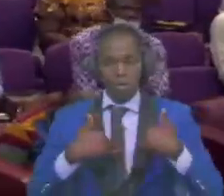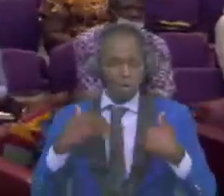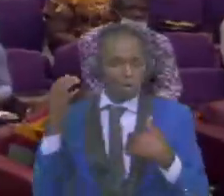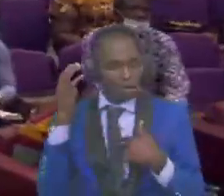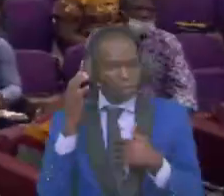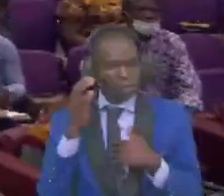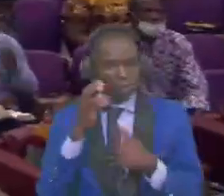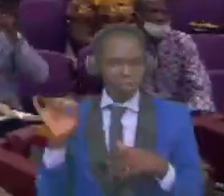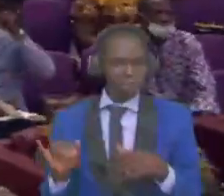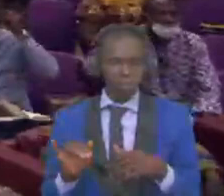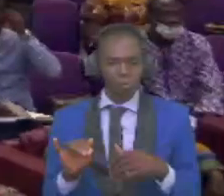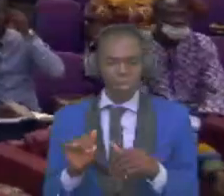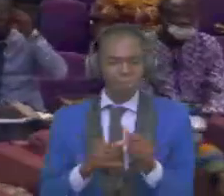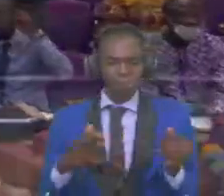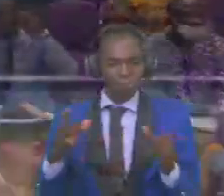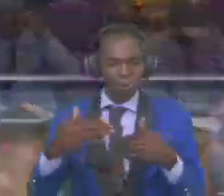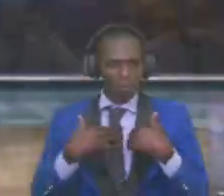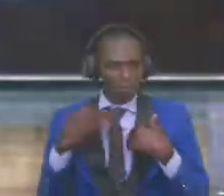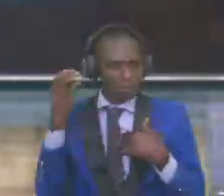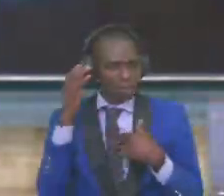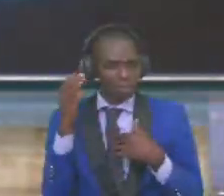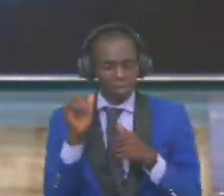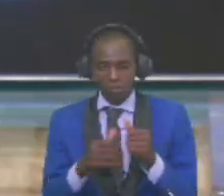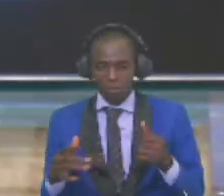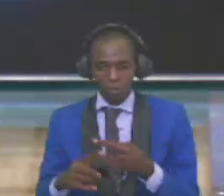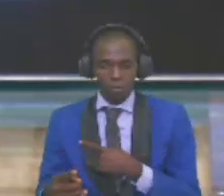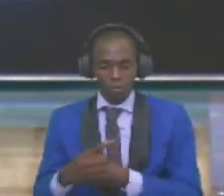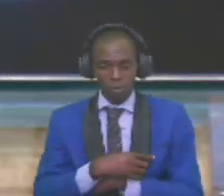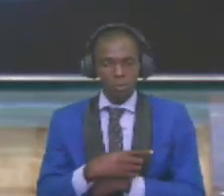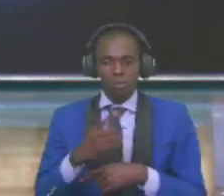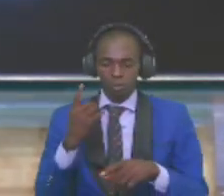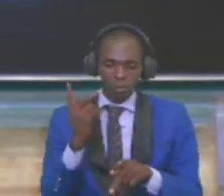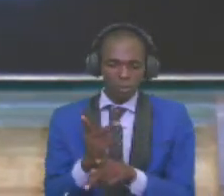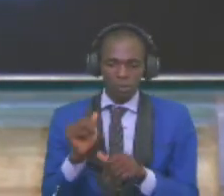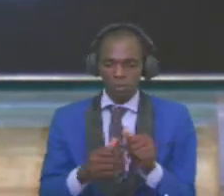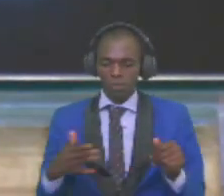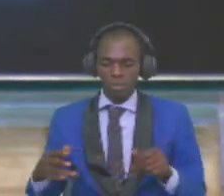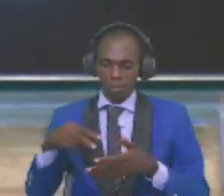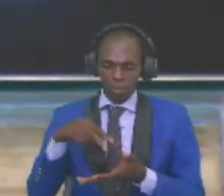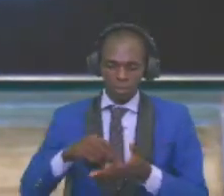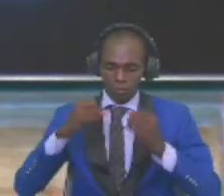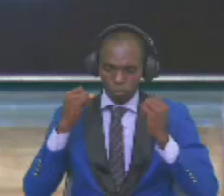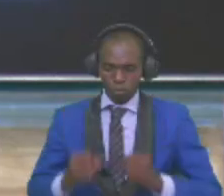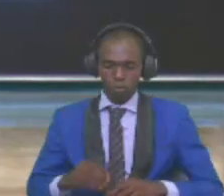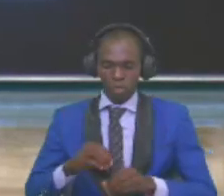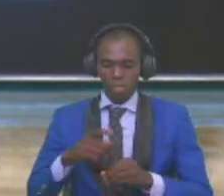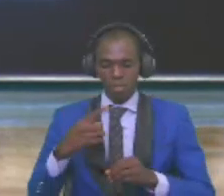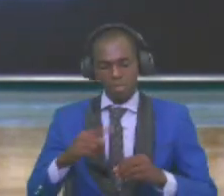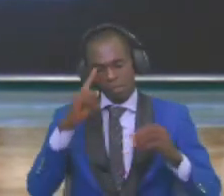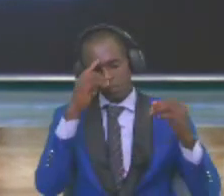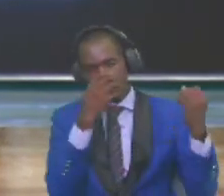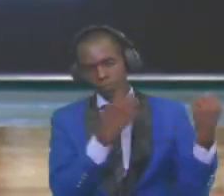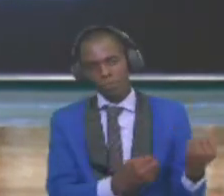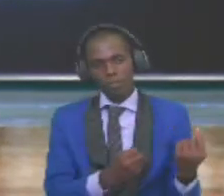qu'on a entendu aujourd'hui il faut intériorisé cela il faut le personnaliser et demi des fermes dans la foi